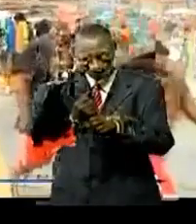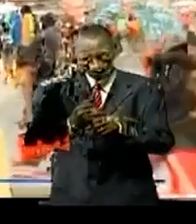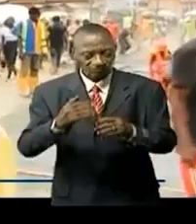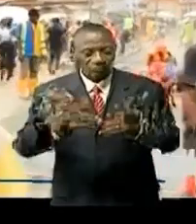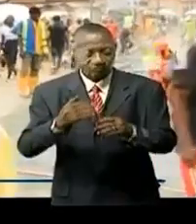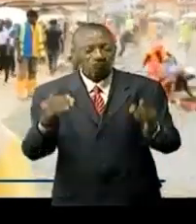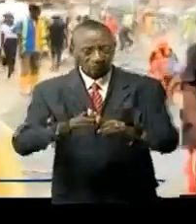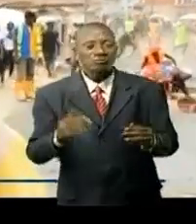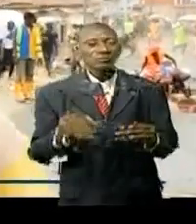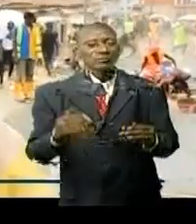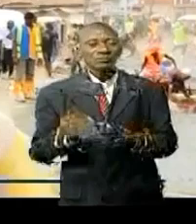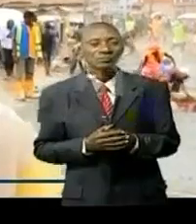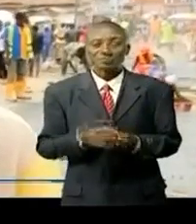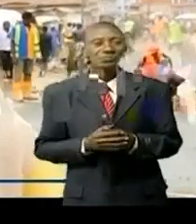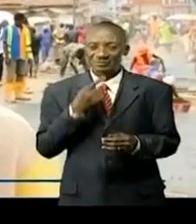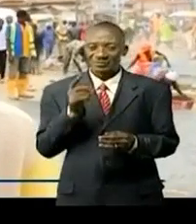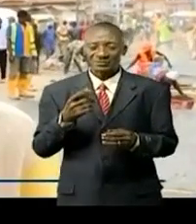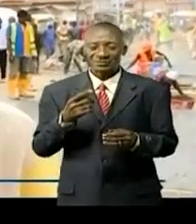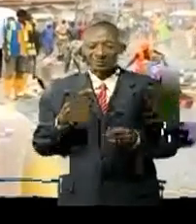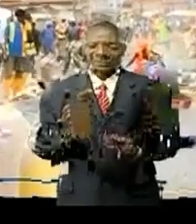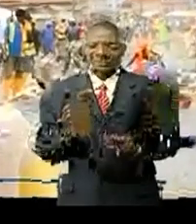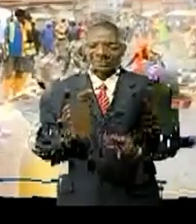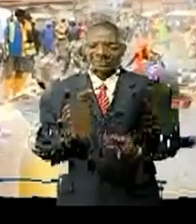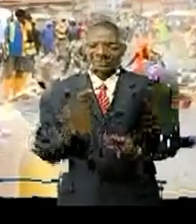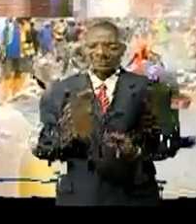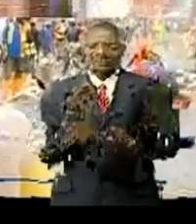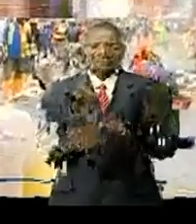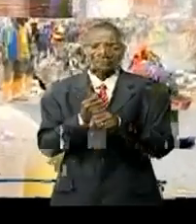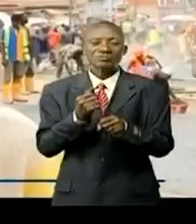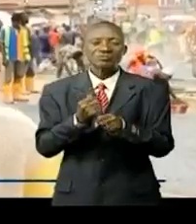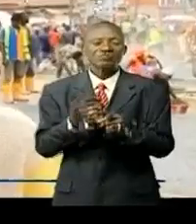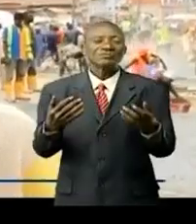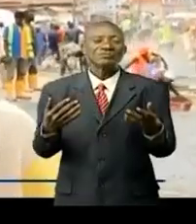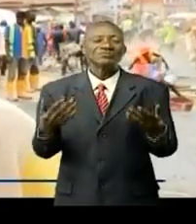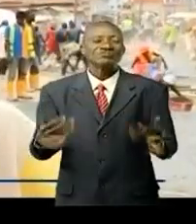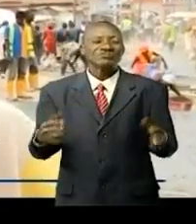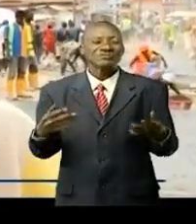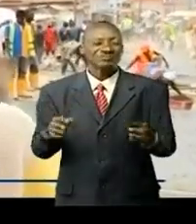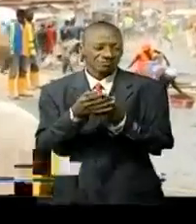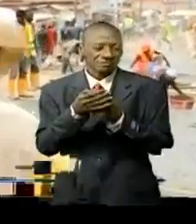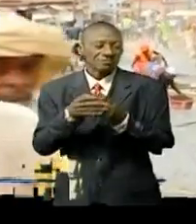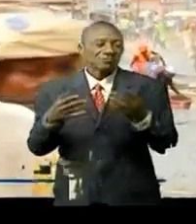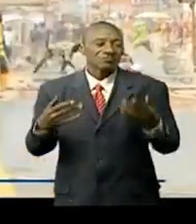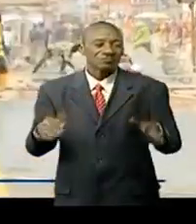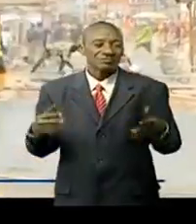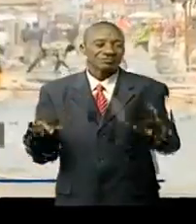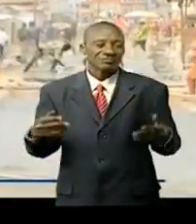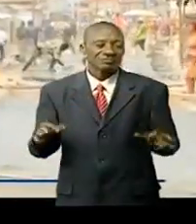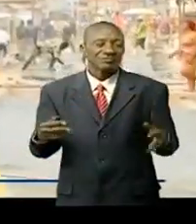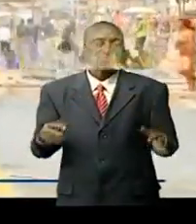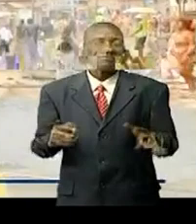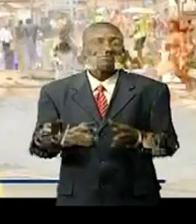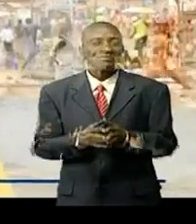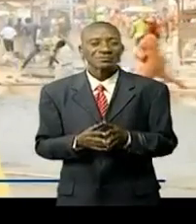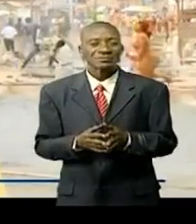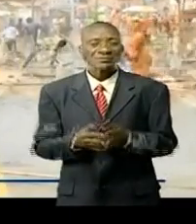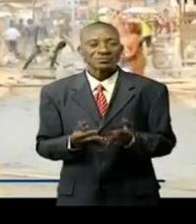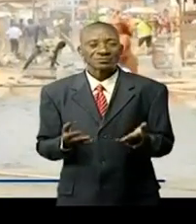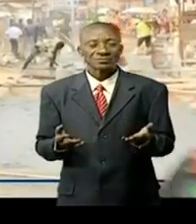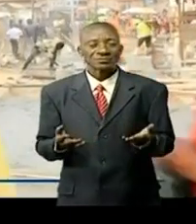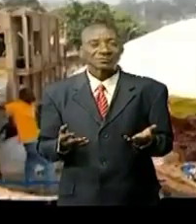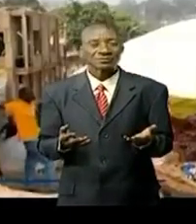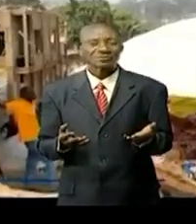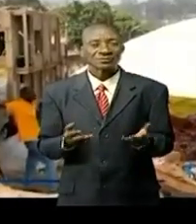Nous sommes arrivés à la fin. C'est pour nécessiter de voir sa réhabilitation, sinon ça sera un coup de